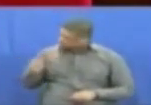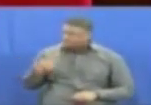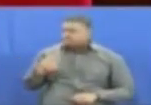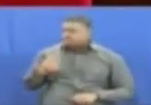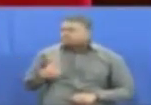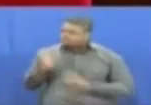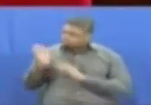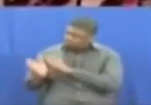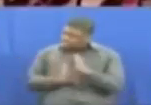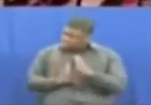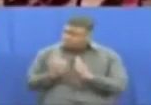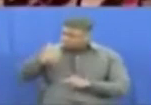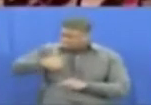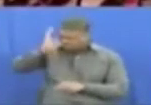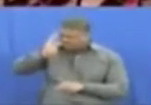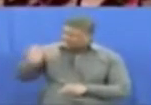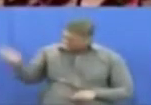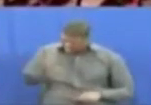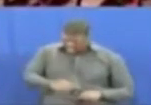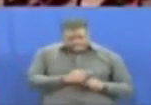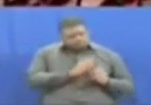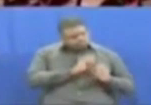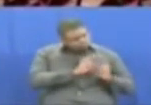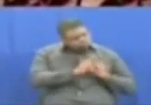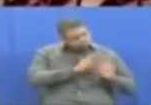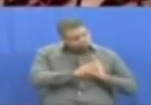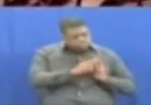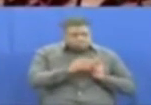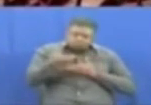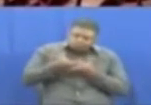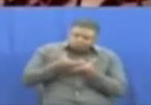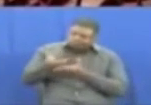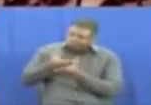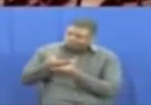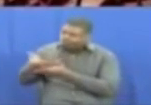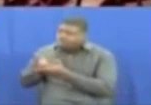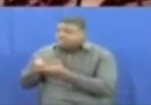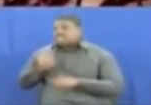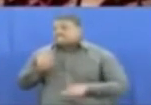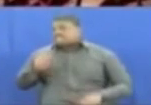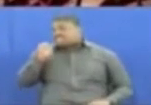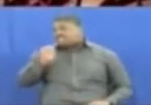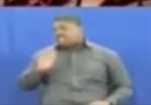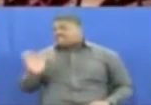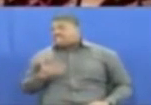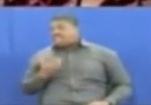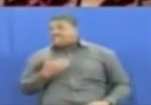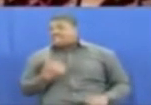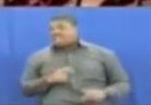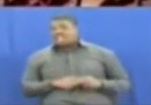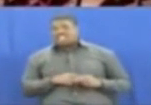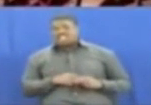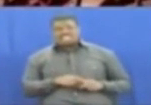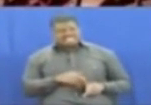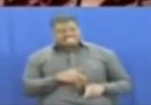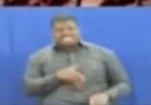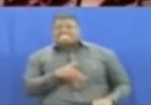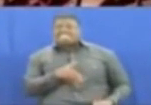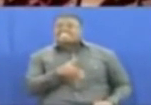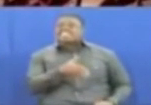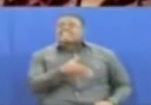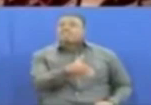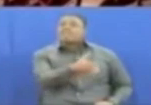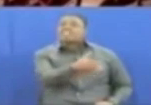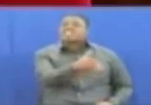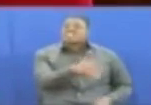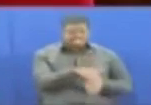tuweze kushirikiana kwa pamoja namna gani tuweze kuchomoka. Lakini ukienda kwenye daladala, kuna clip jana moja imepita, wale watu wanang'ang'aniana samaki wale, mtaponaje? Kwenye